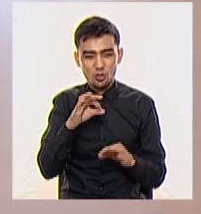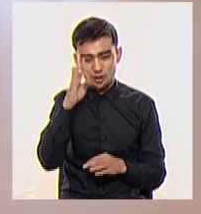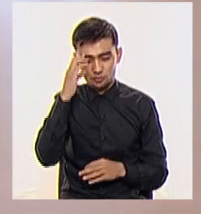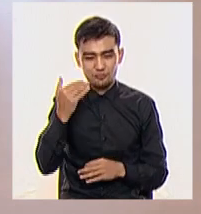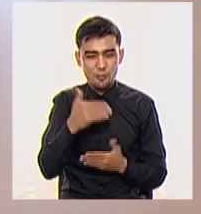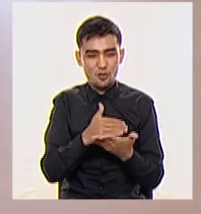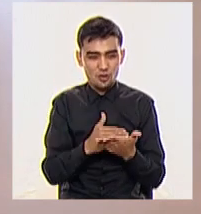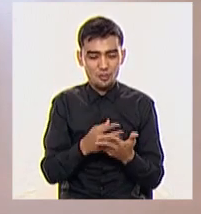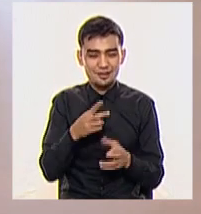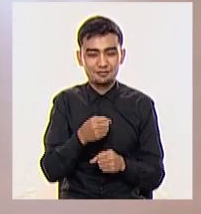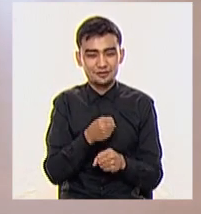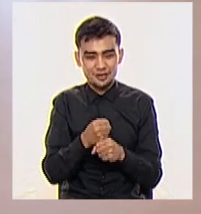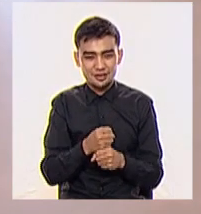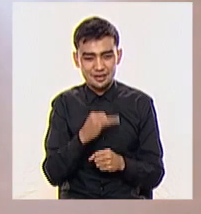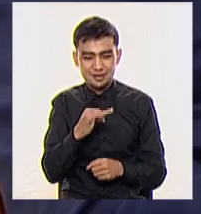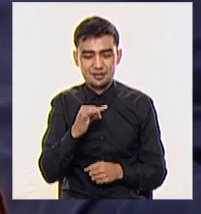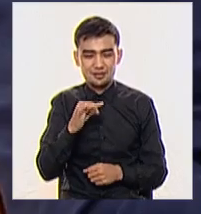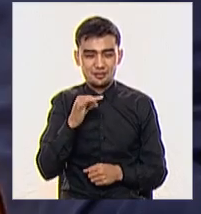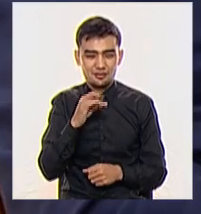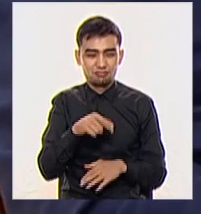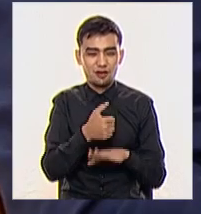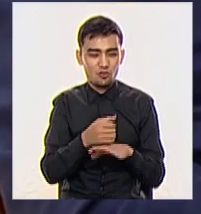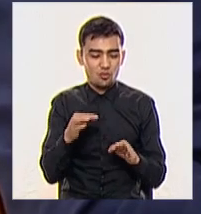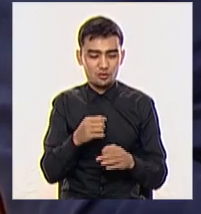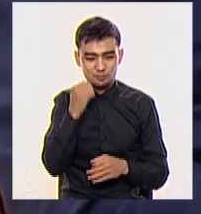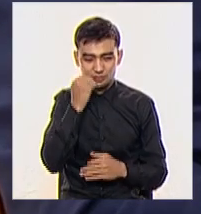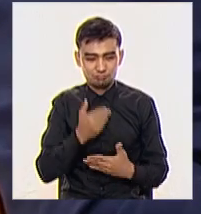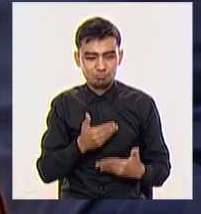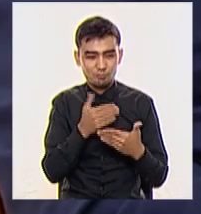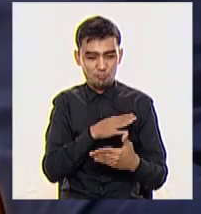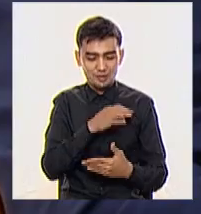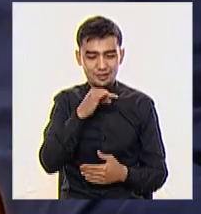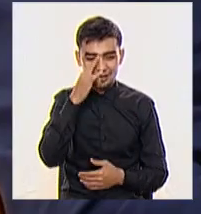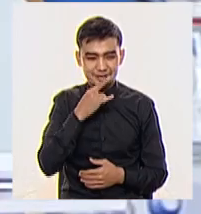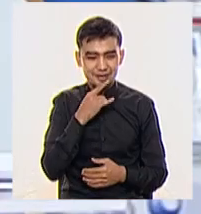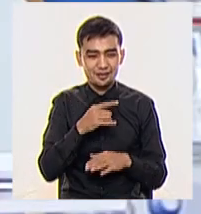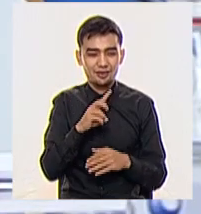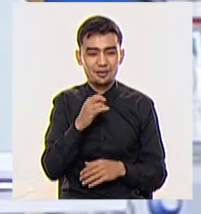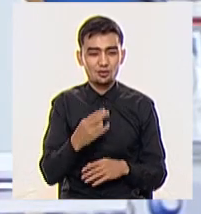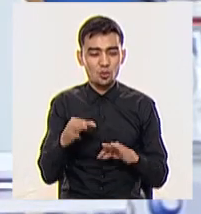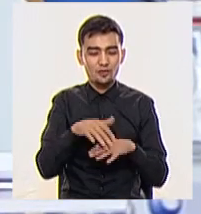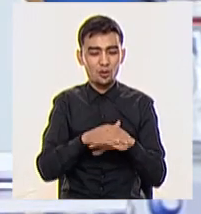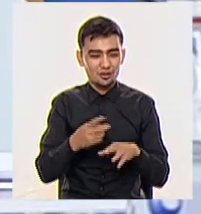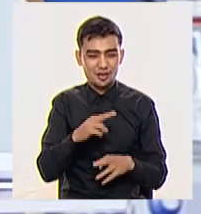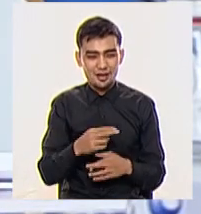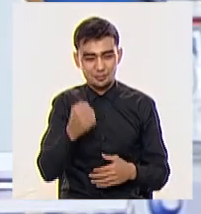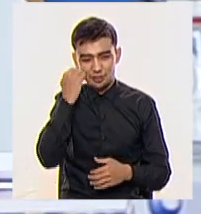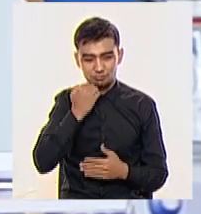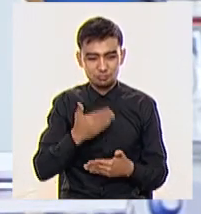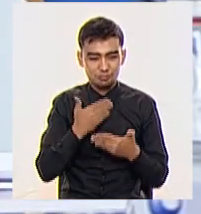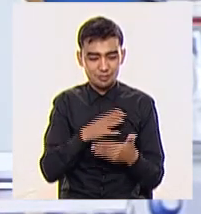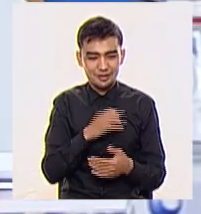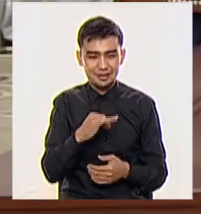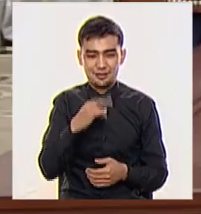жатқан қолдау үшін елбасыға ризашылығын білдірді. Өзге этнос өкілдері қазақ халқына алғыстарын айтып, әрдайым елбасымен қазақ